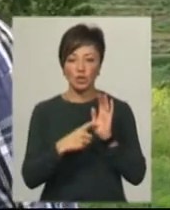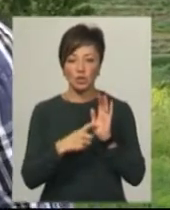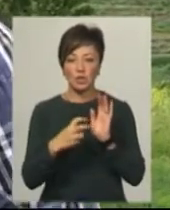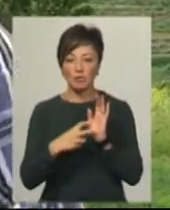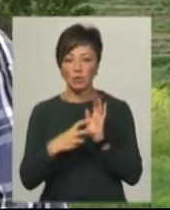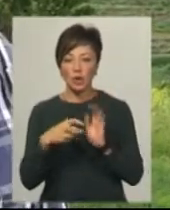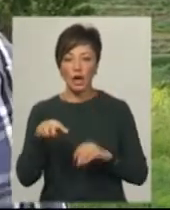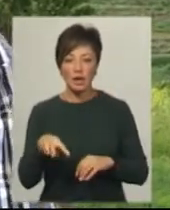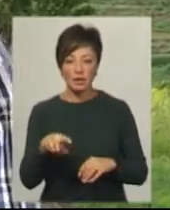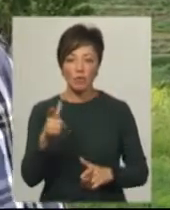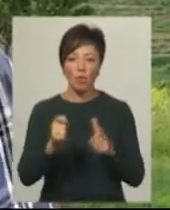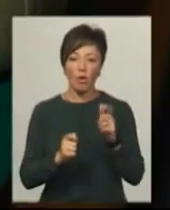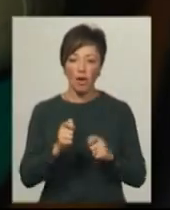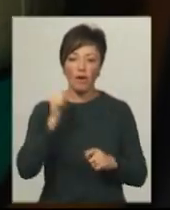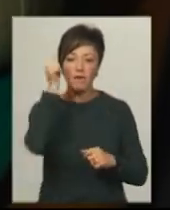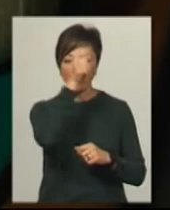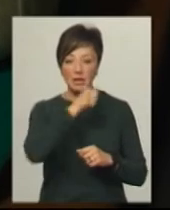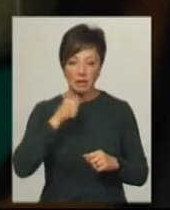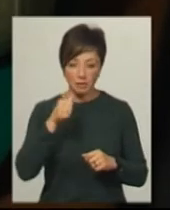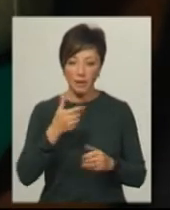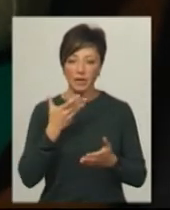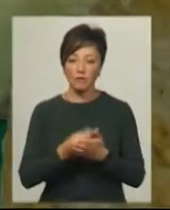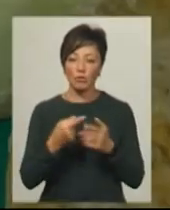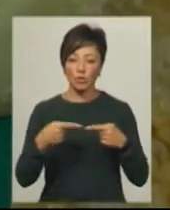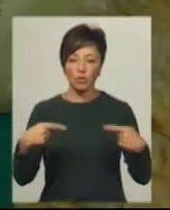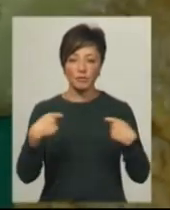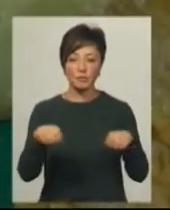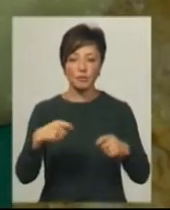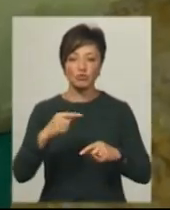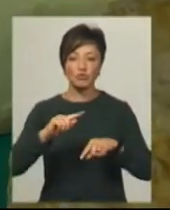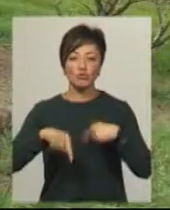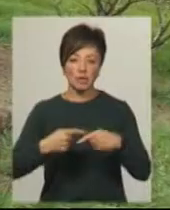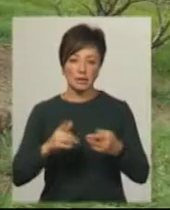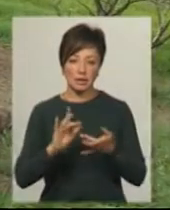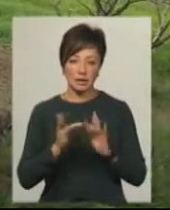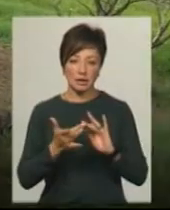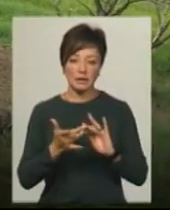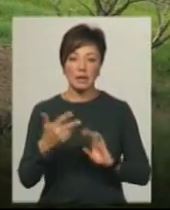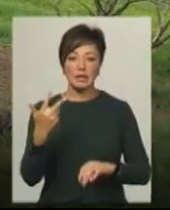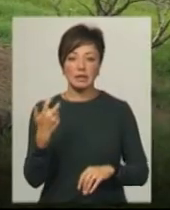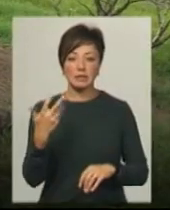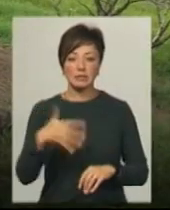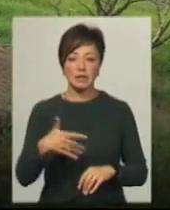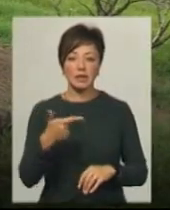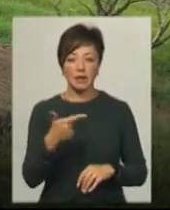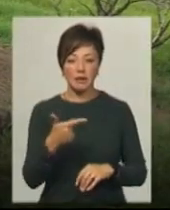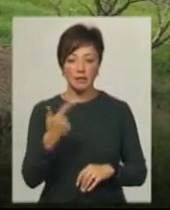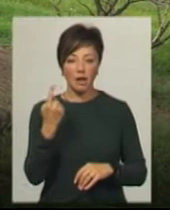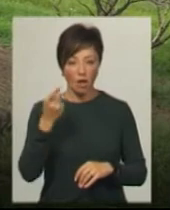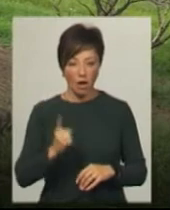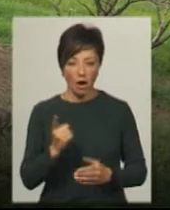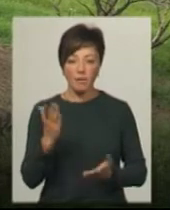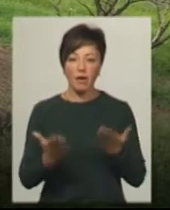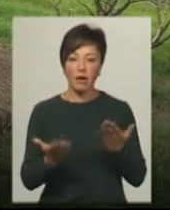літрів молока в рік». Кожна кізочка. Свою продукцію збувають через інтернет, каже Анатолій Мішов. 350 гривень за кілограм, якщо